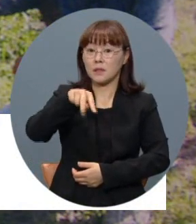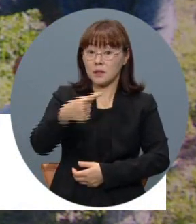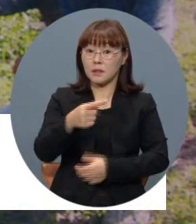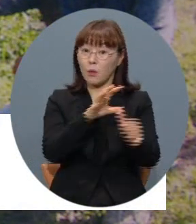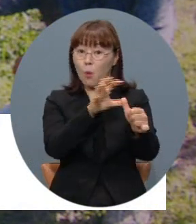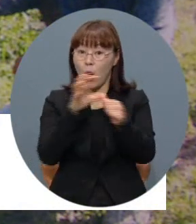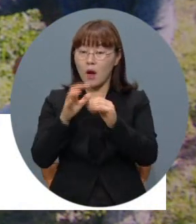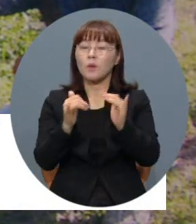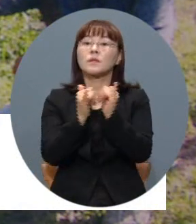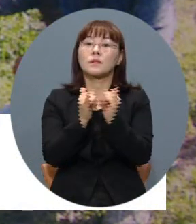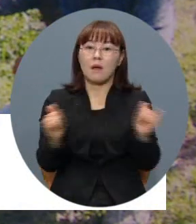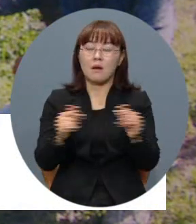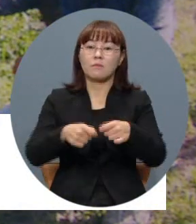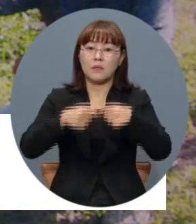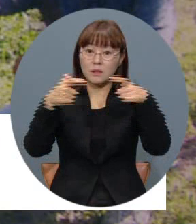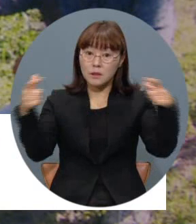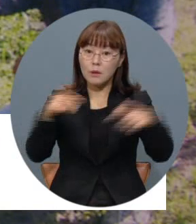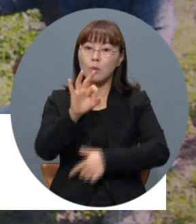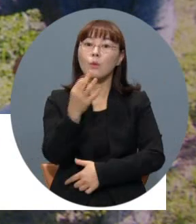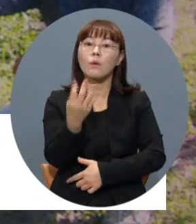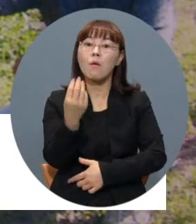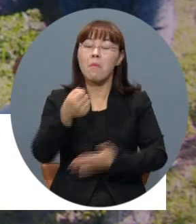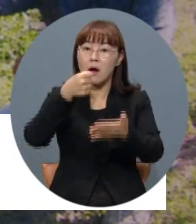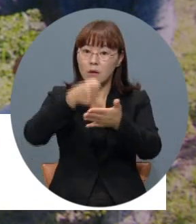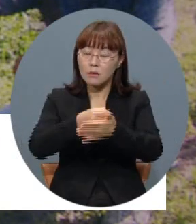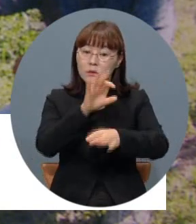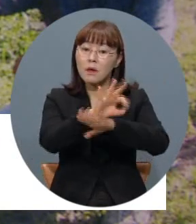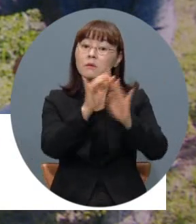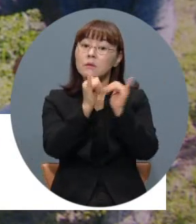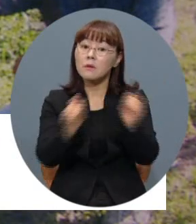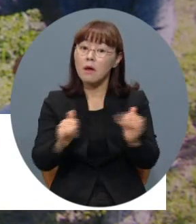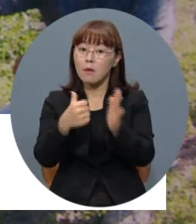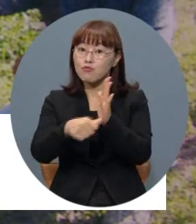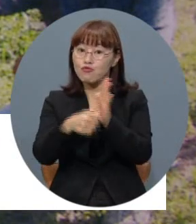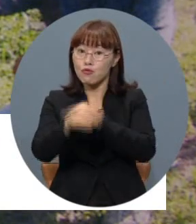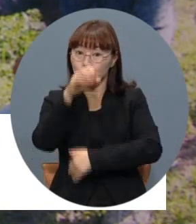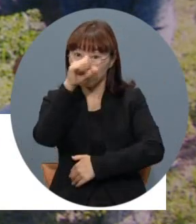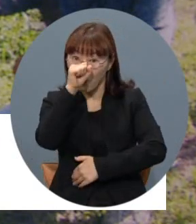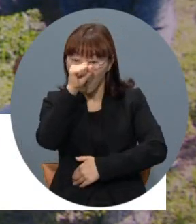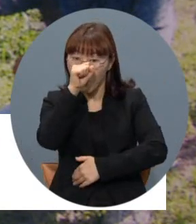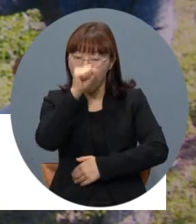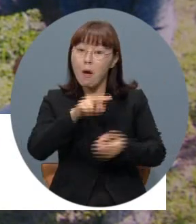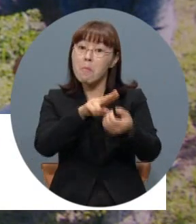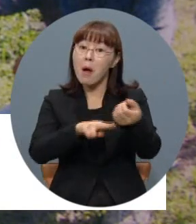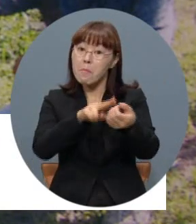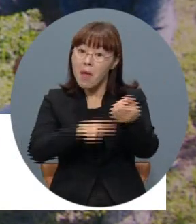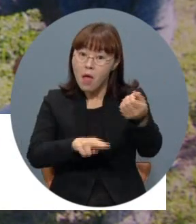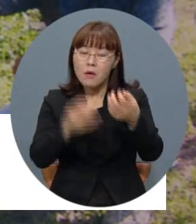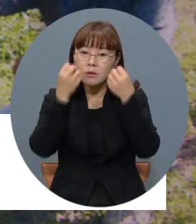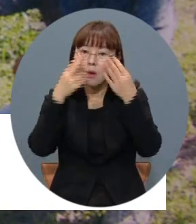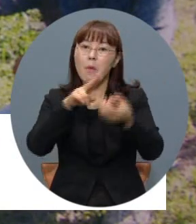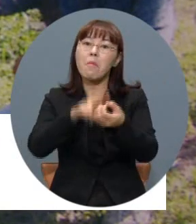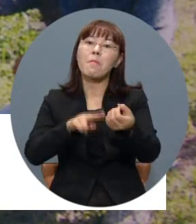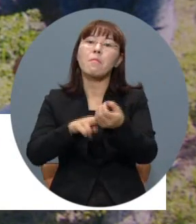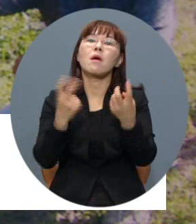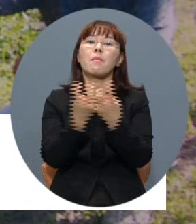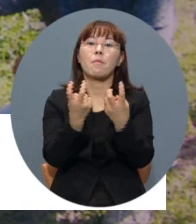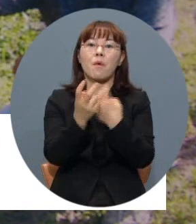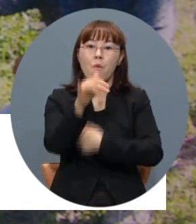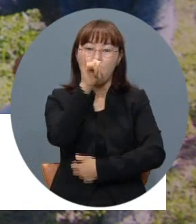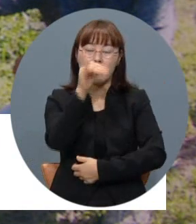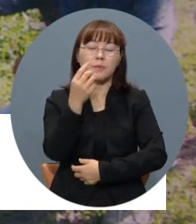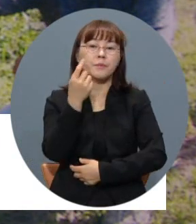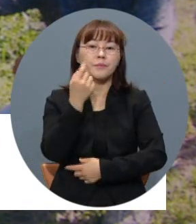늘고 있습니다. 가격을 직접 정해서 소비자들에게 가성비가 높은 농작물을 제공하면서 새로운 판로를 개척하고